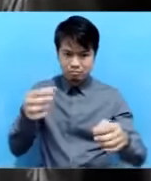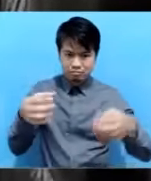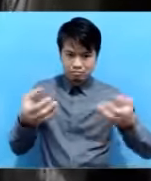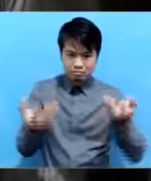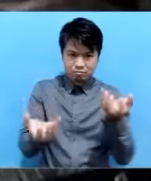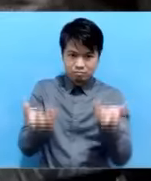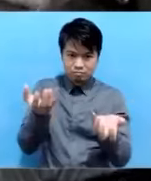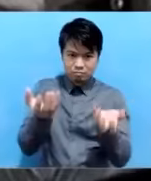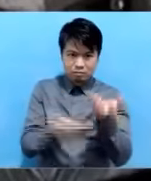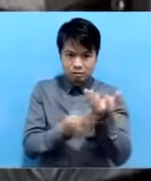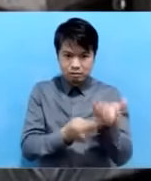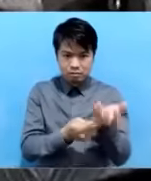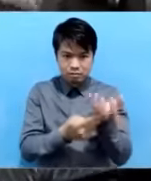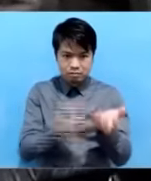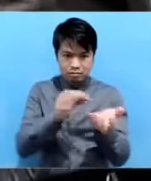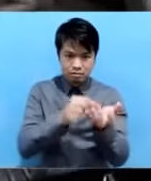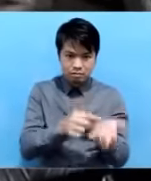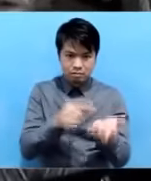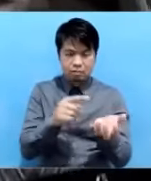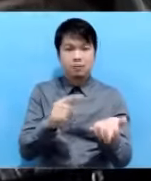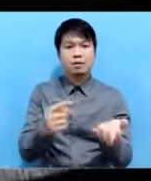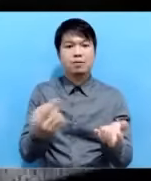sa bayan. At ang halaga nito,